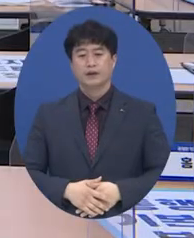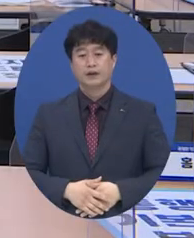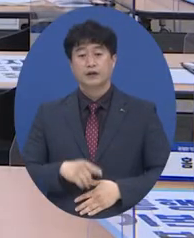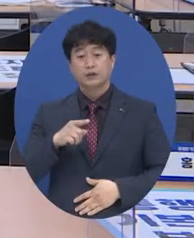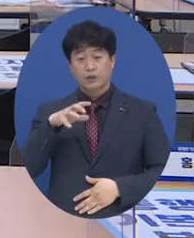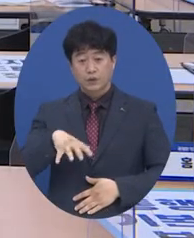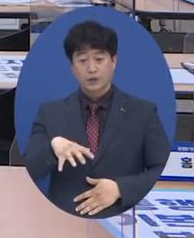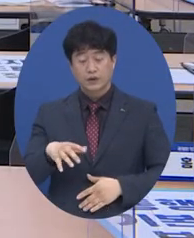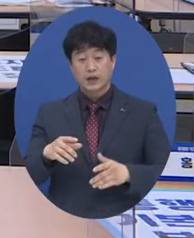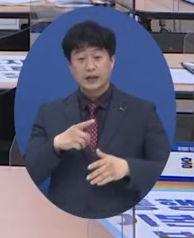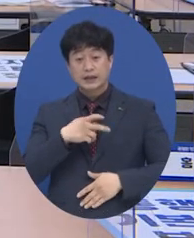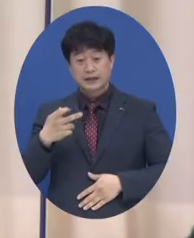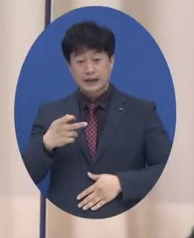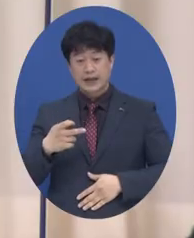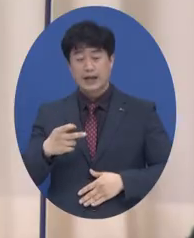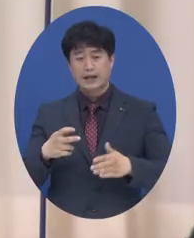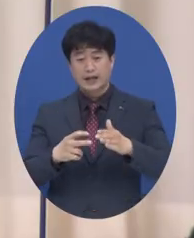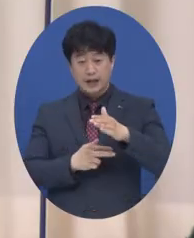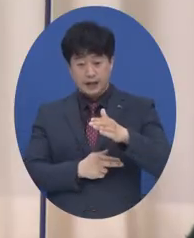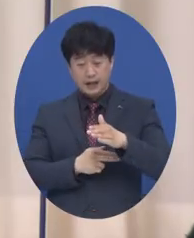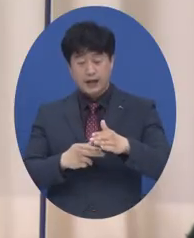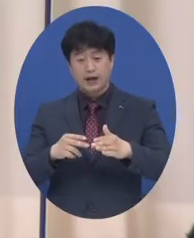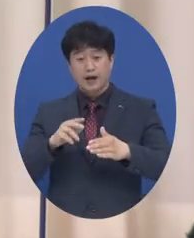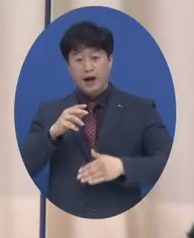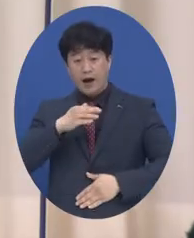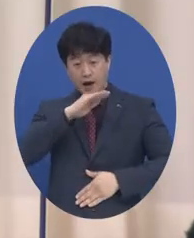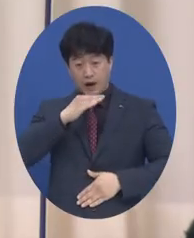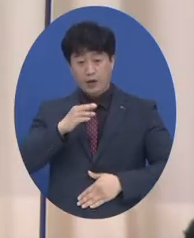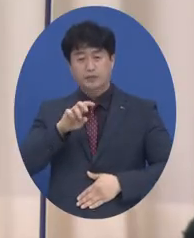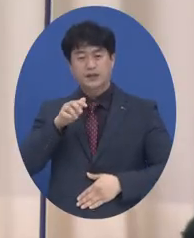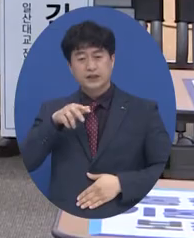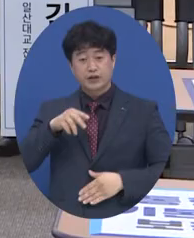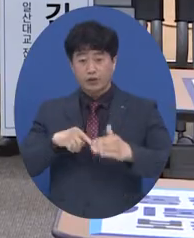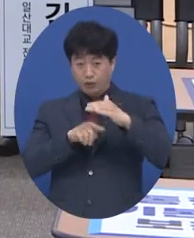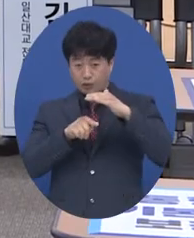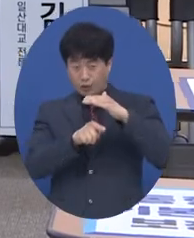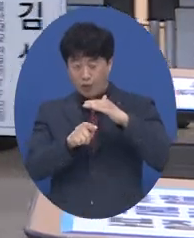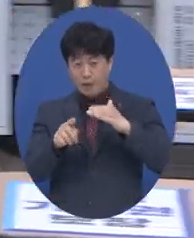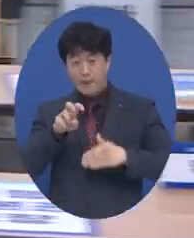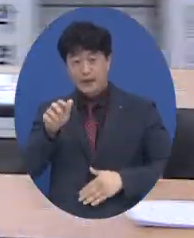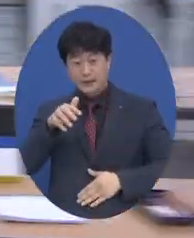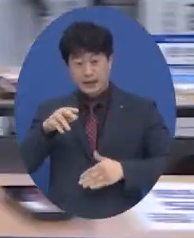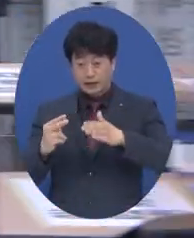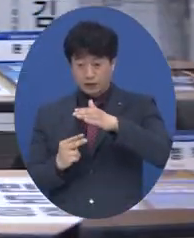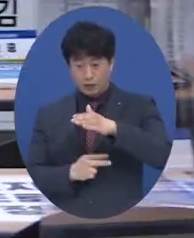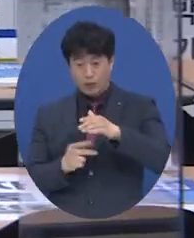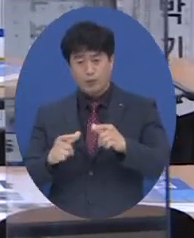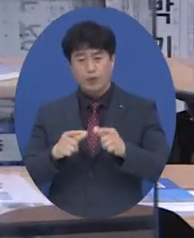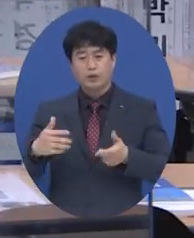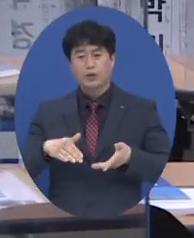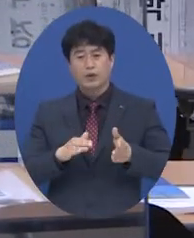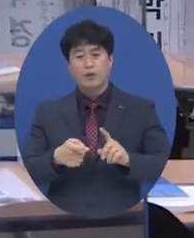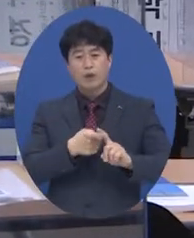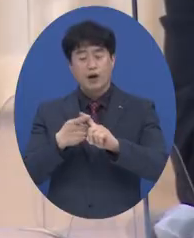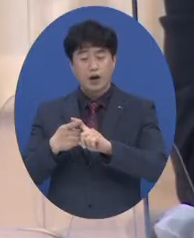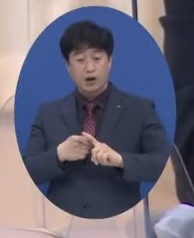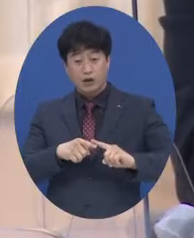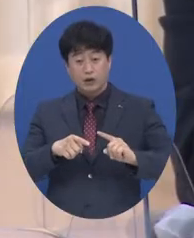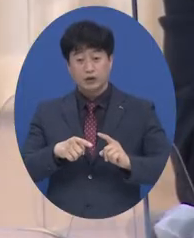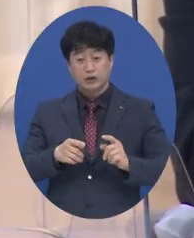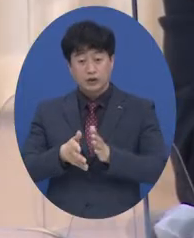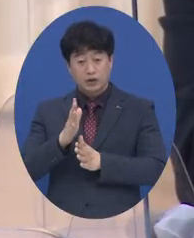이 자리엔 일산대교와 강원도 미시령 터널, 경상남도 마창대교 등 민자도로 관련 행정기관